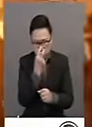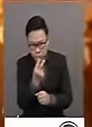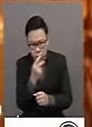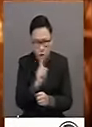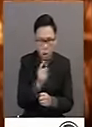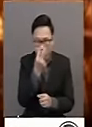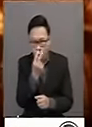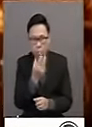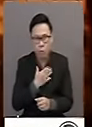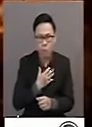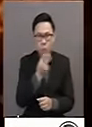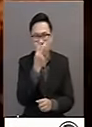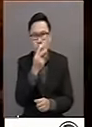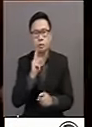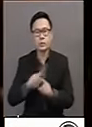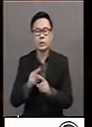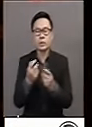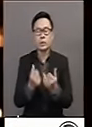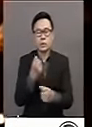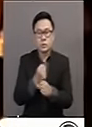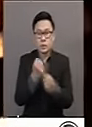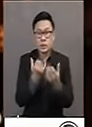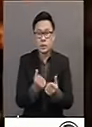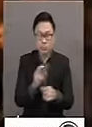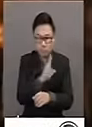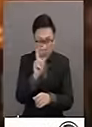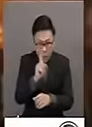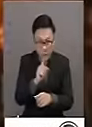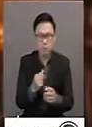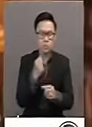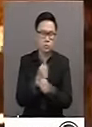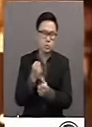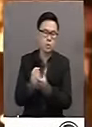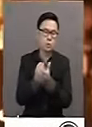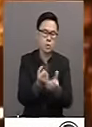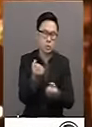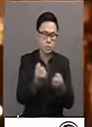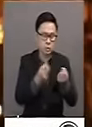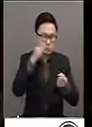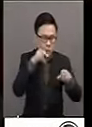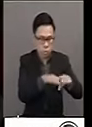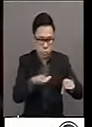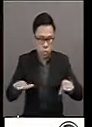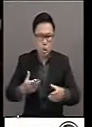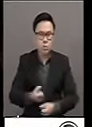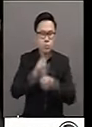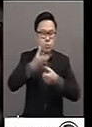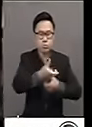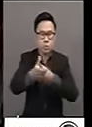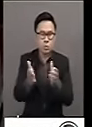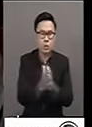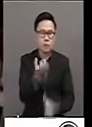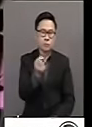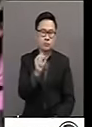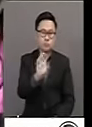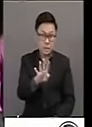ตุการณ์ค่ะเจ้าหน้าที่ในคราวนี้คุณผู้ชมคะคือต้องอาศัยแรงสนับสนุนรถดับเพลิงจากหลายฝ่ายนะคะมาทั้งหมด